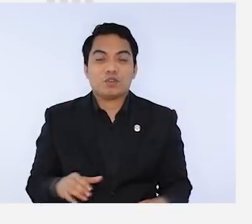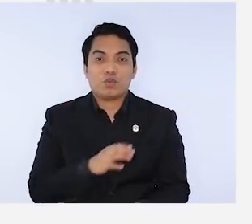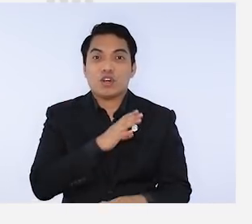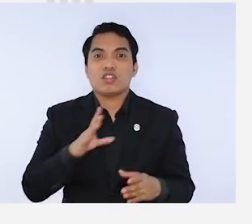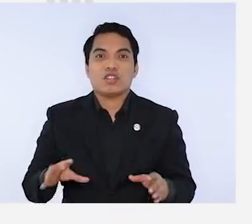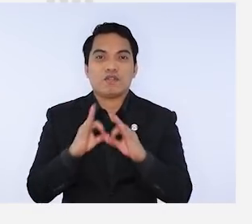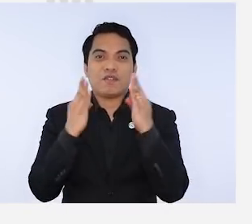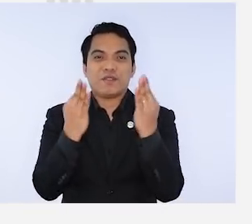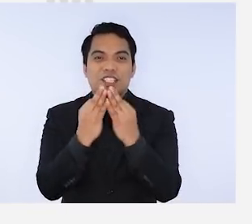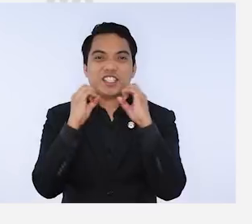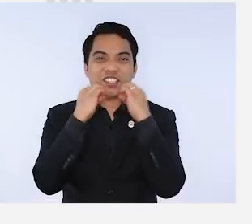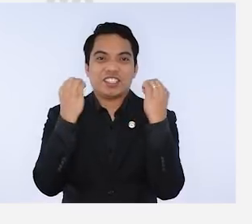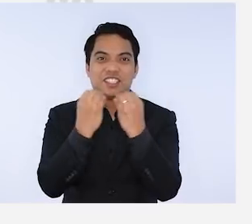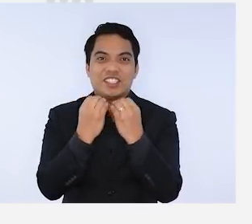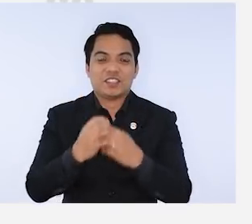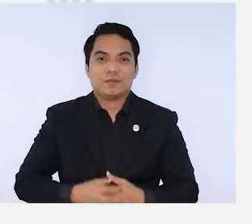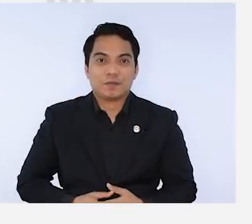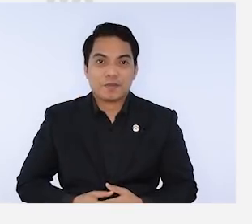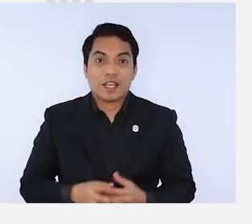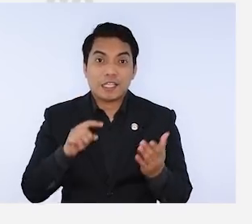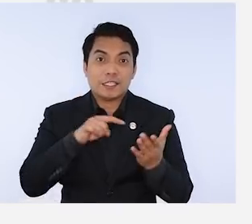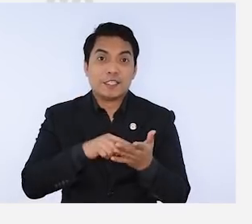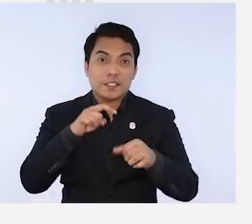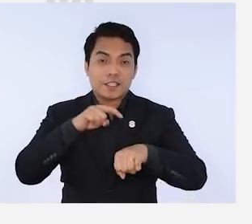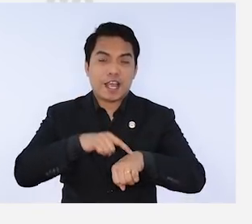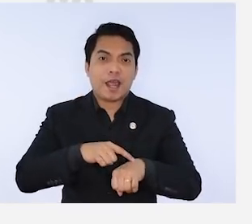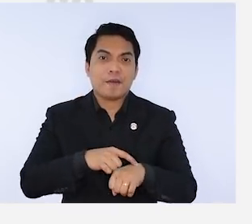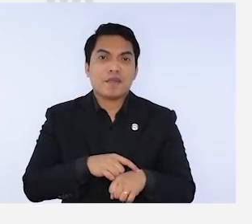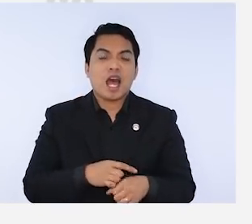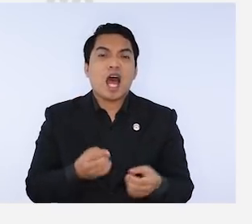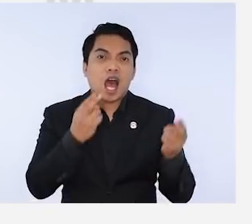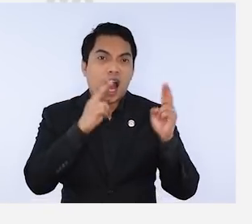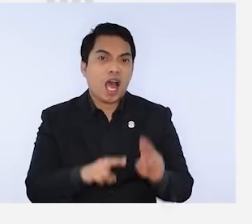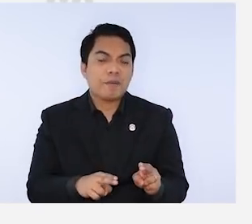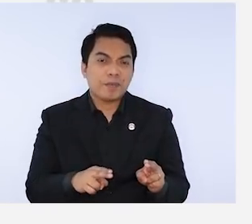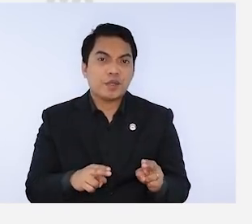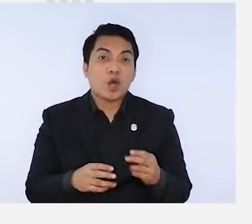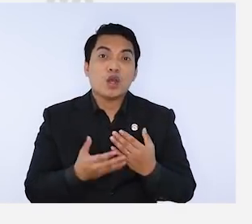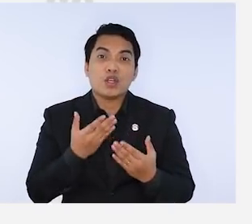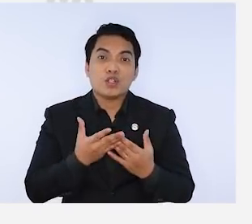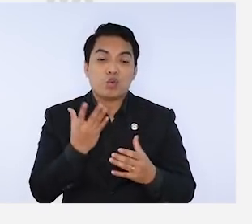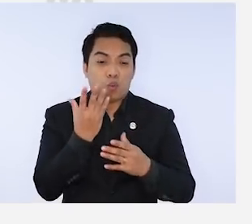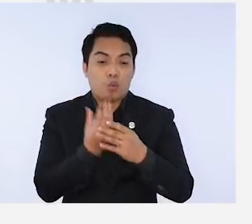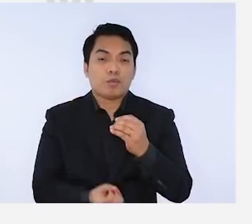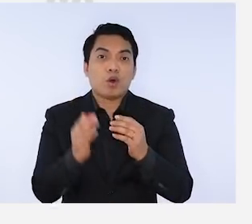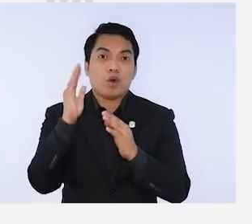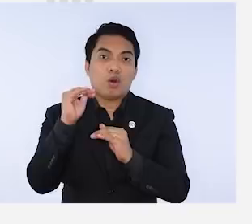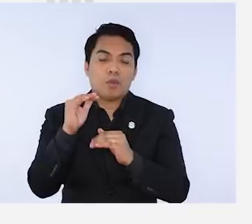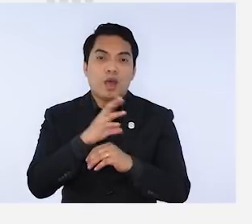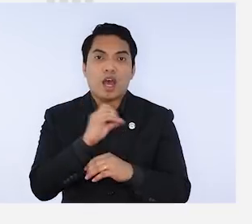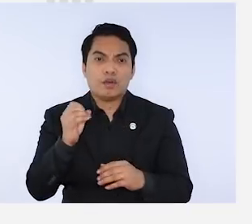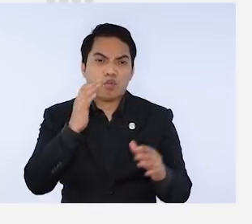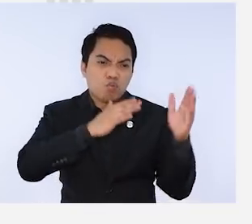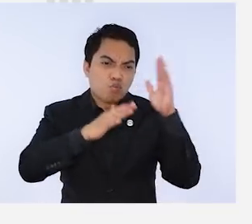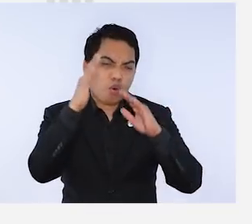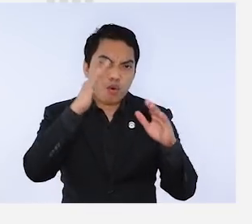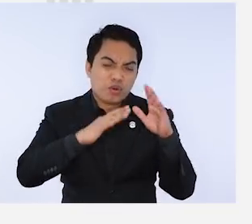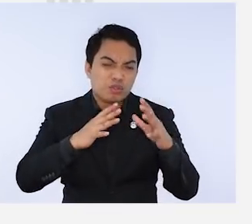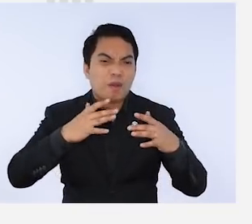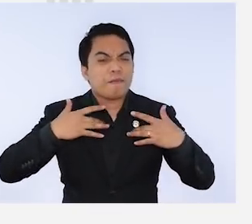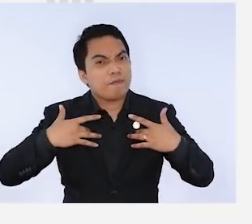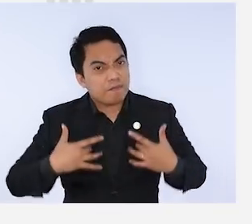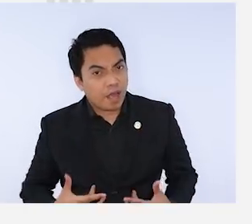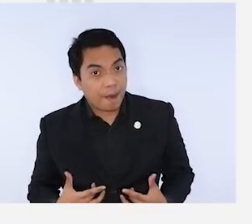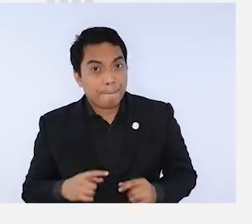kapisanang pansambahayan. In these times, although it may be very easy to lose hope and worries and anxieties,